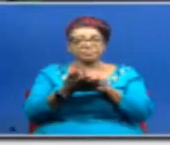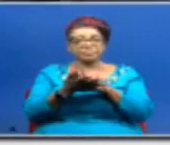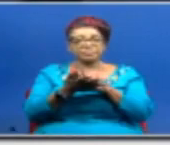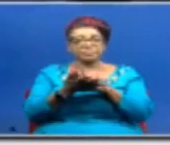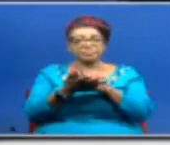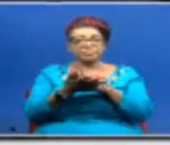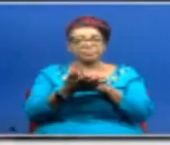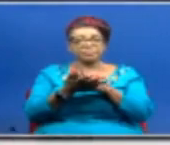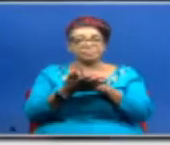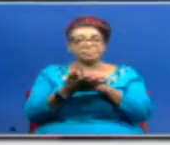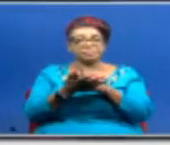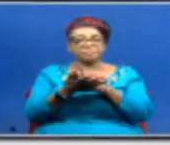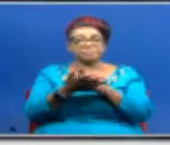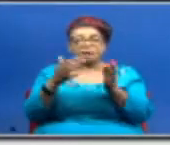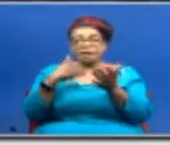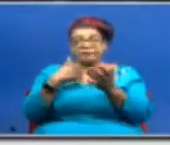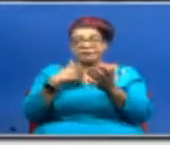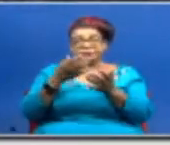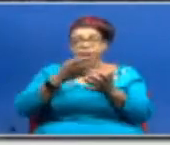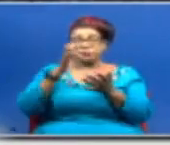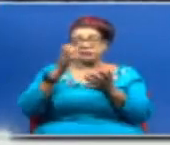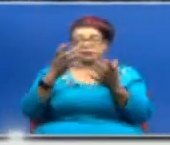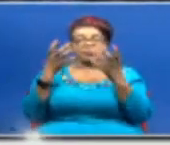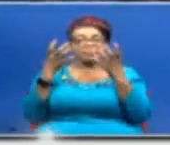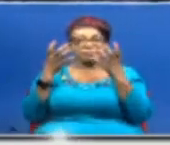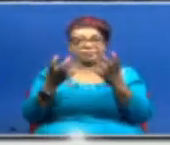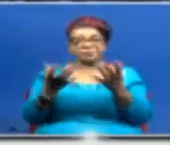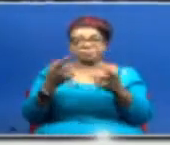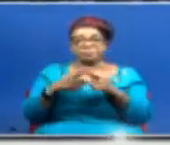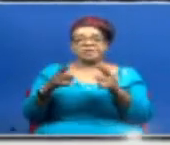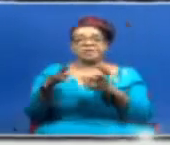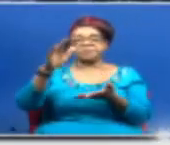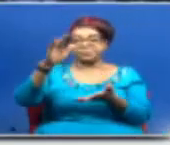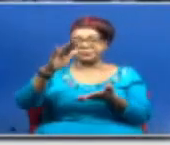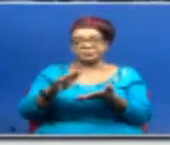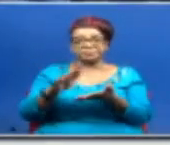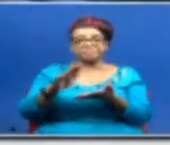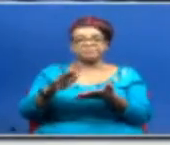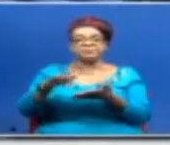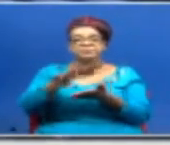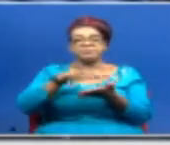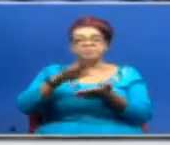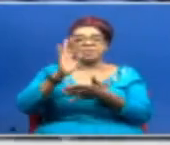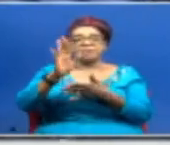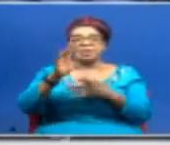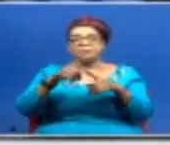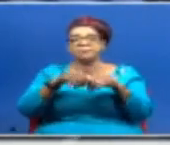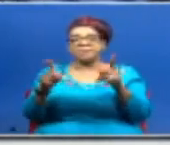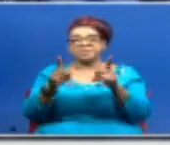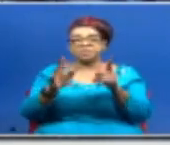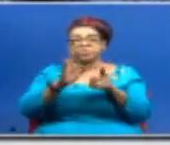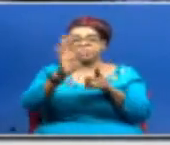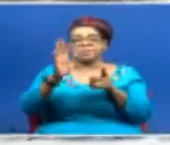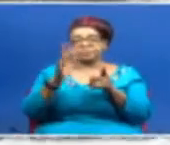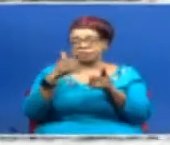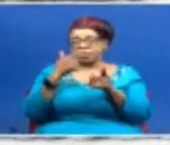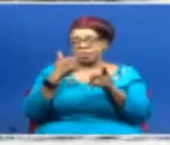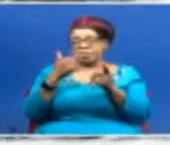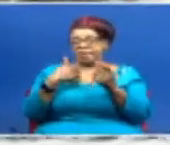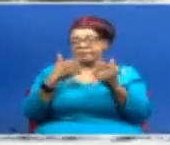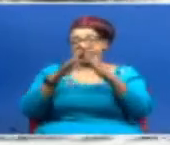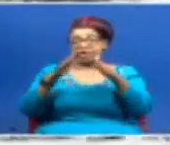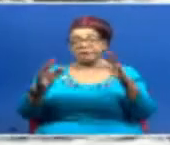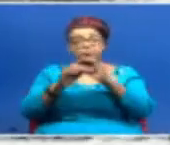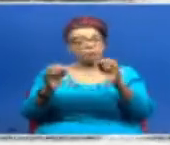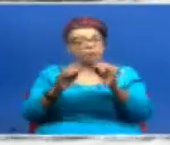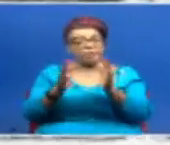Na licha ya kuwa viwango vya maji hayo yamepungua katika makazi yao, makumi ya watu wameachwa bila makao na chakula baada ya